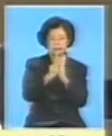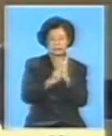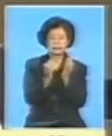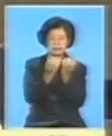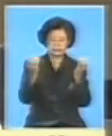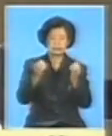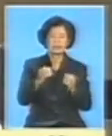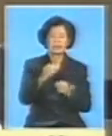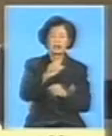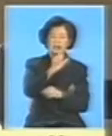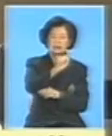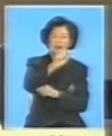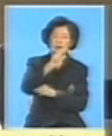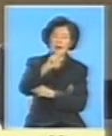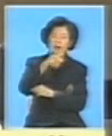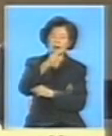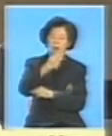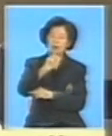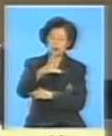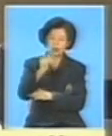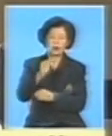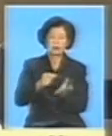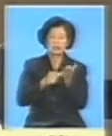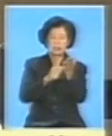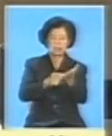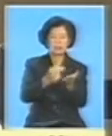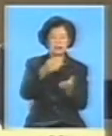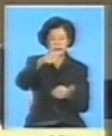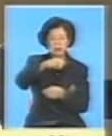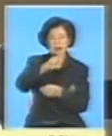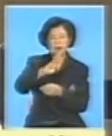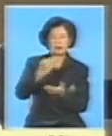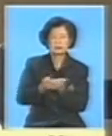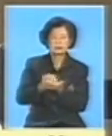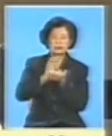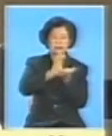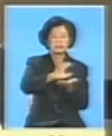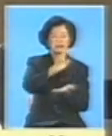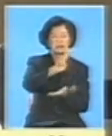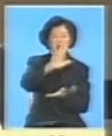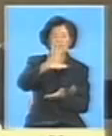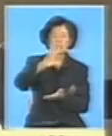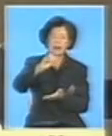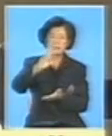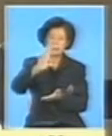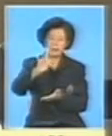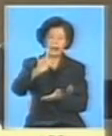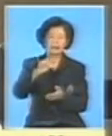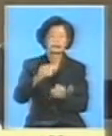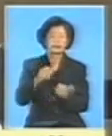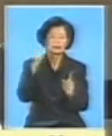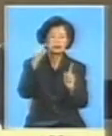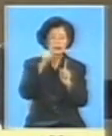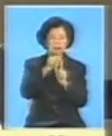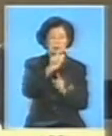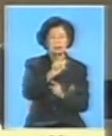ภานิติบัญญัติแห่งชาติการเสนอร่างพระราชบัญญัติงบประมาณรายจ่ายประจำปี2558ต่อสภานิติบัญญัติแห่งชาติจนกระทั่งถึงการจัดตั้